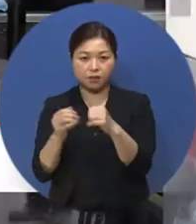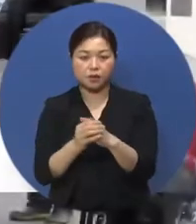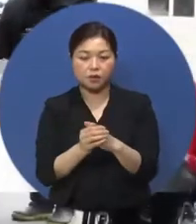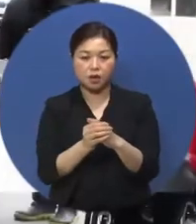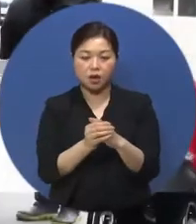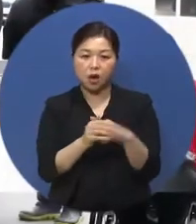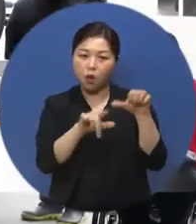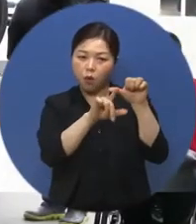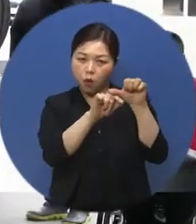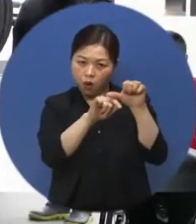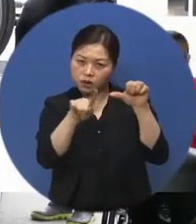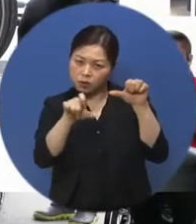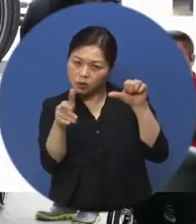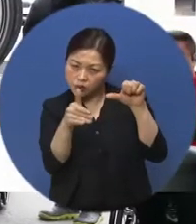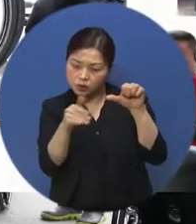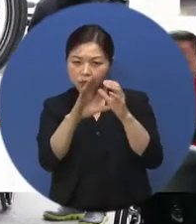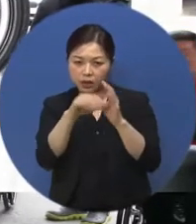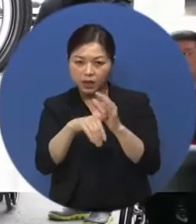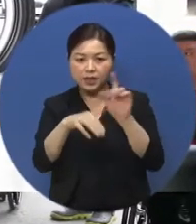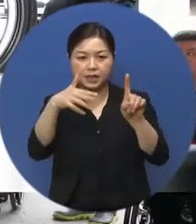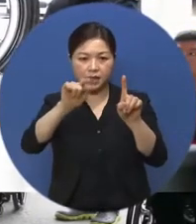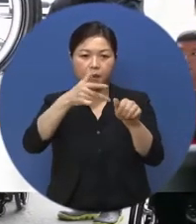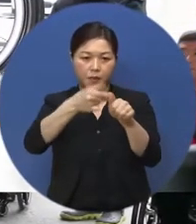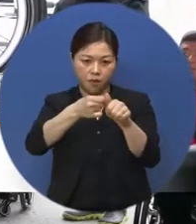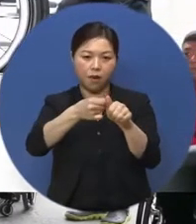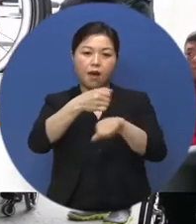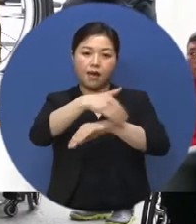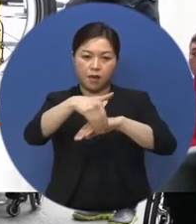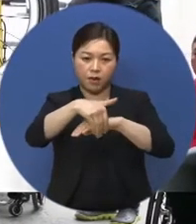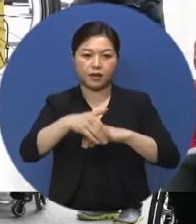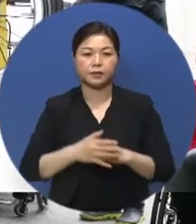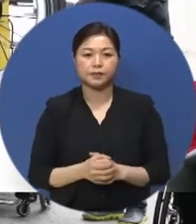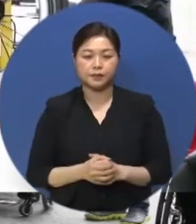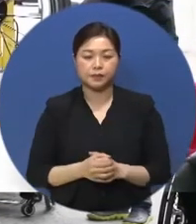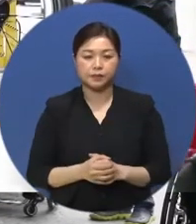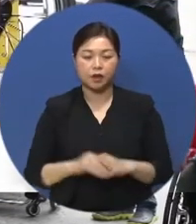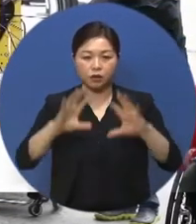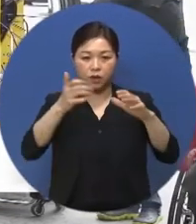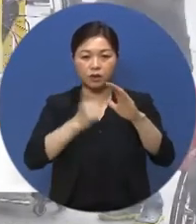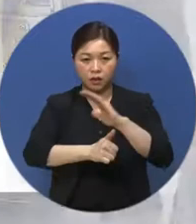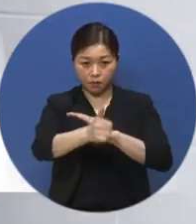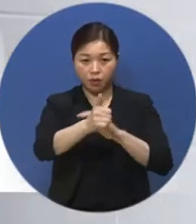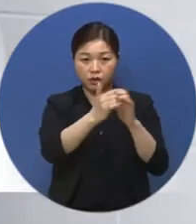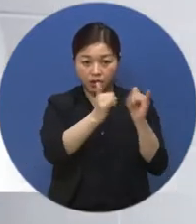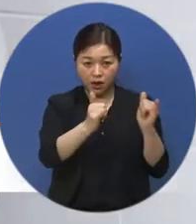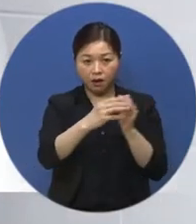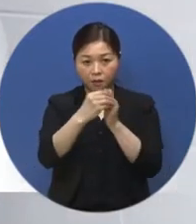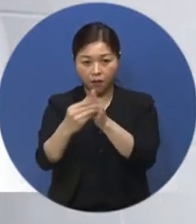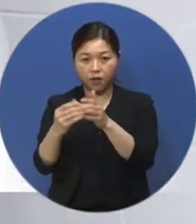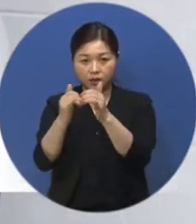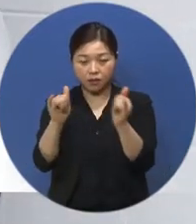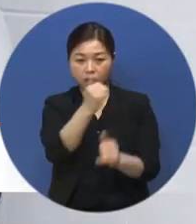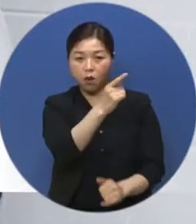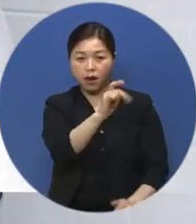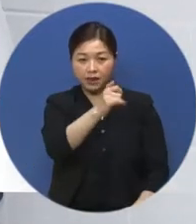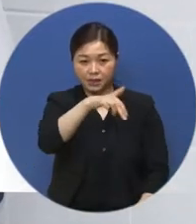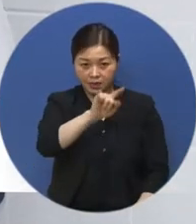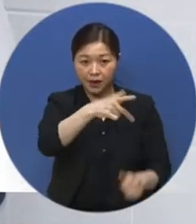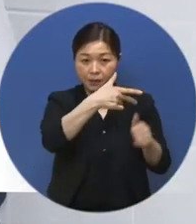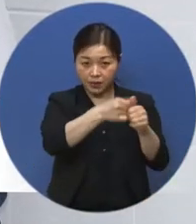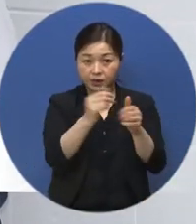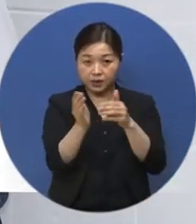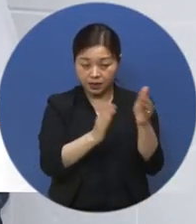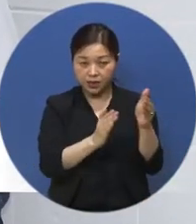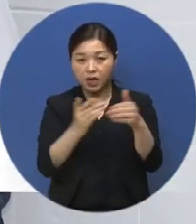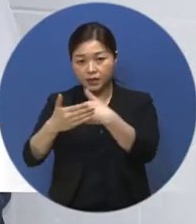중순 1차 접종을 봤습니다 한편 국가대표 선수와 지도자 는 화이자 백신을 기타